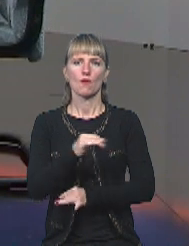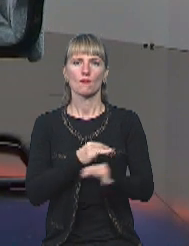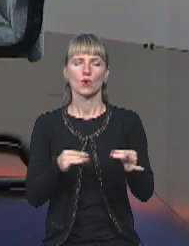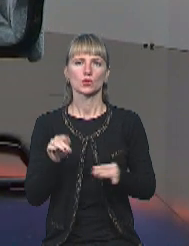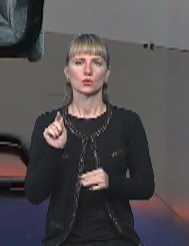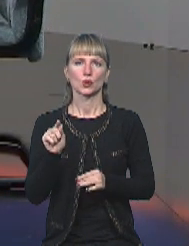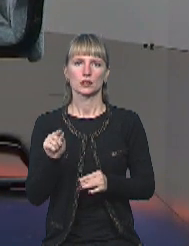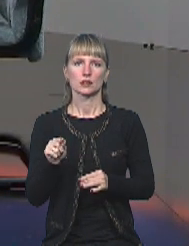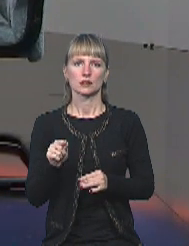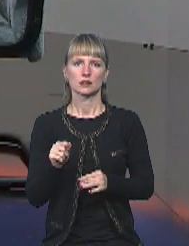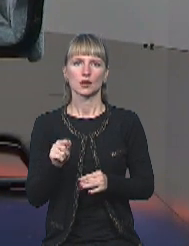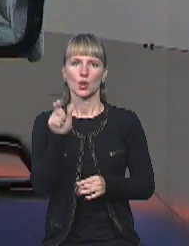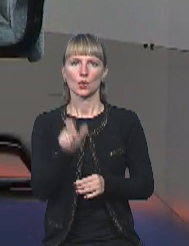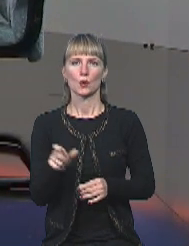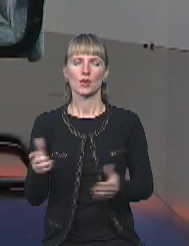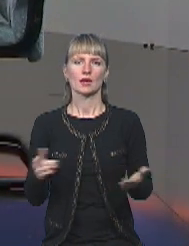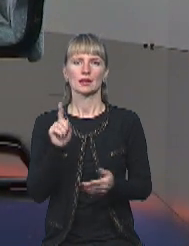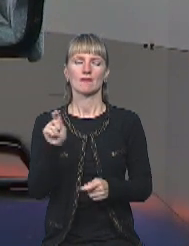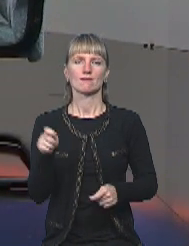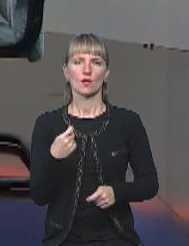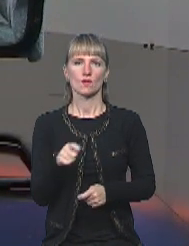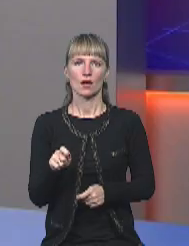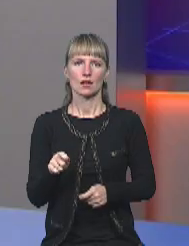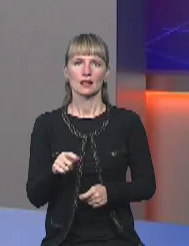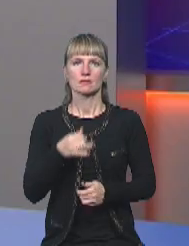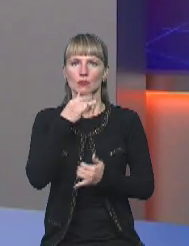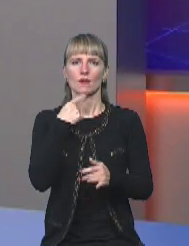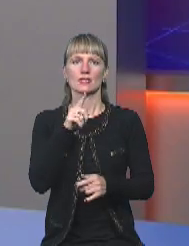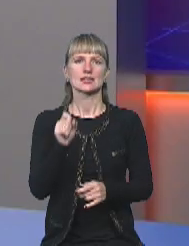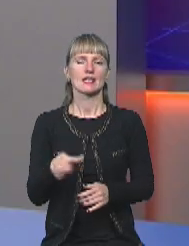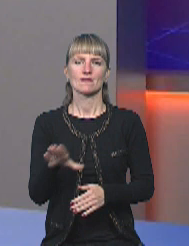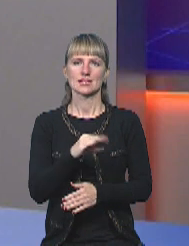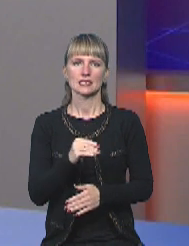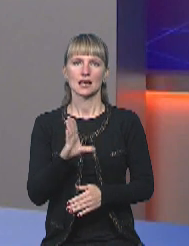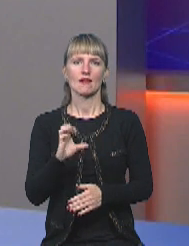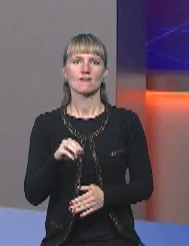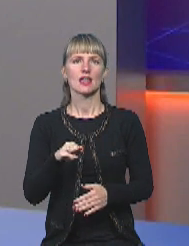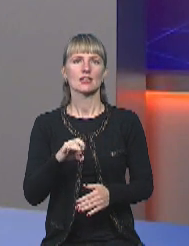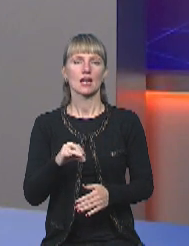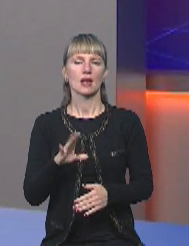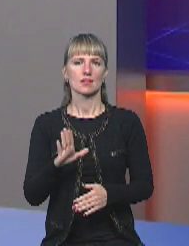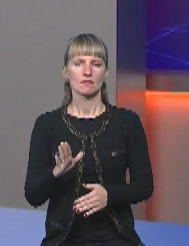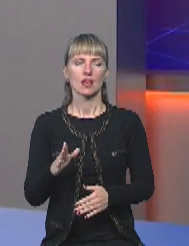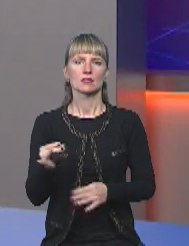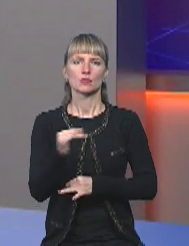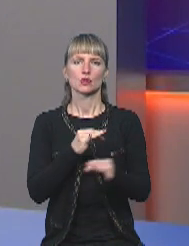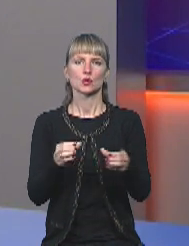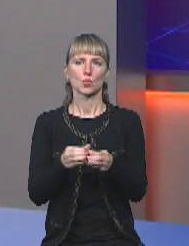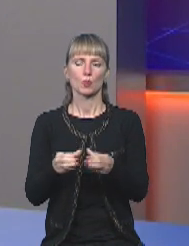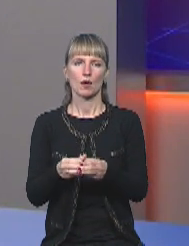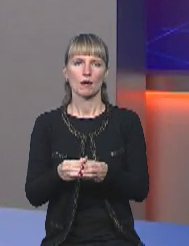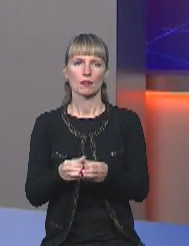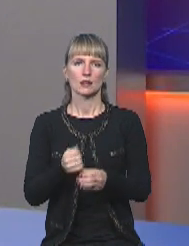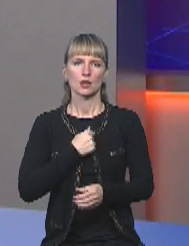тоді людьми, які там воювали. Не можу також казати за всіх ветеранів, але спілкувалася з групами